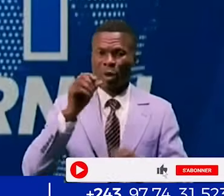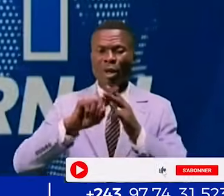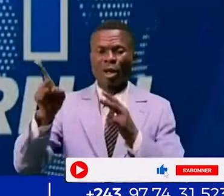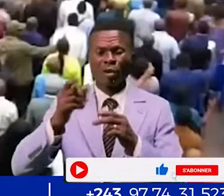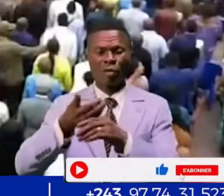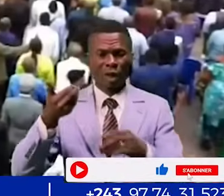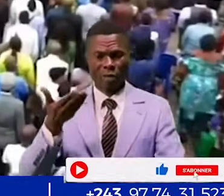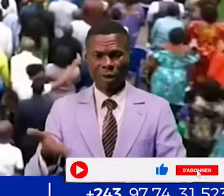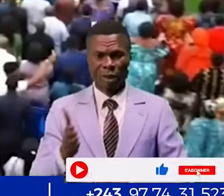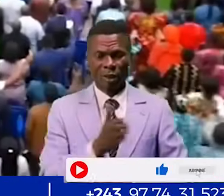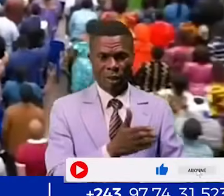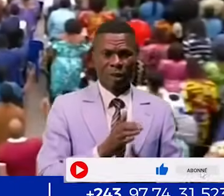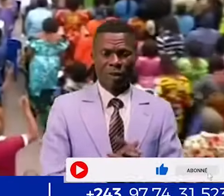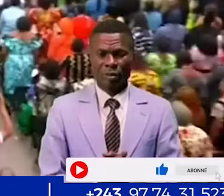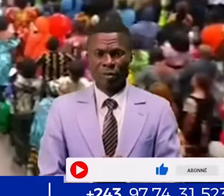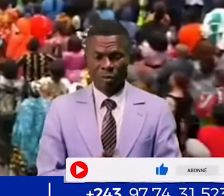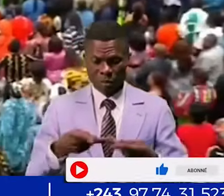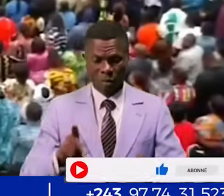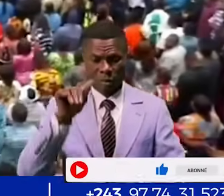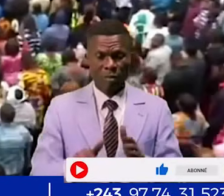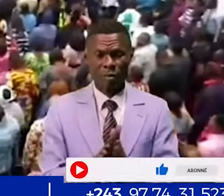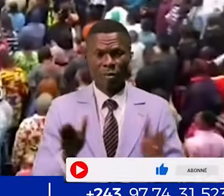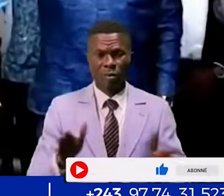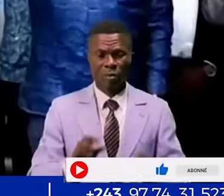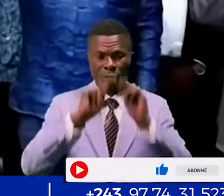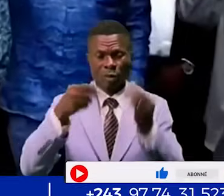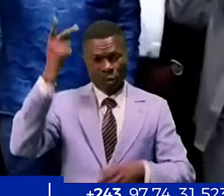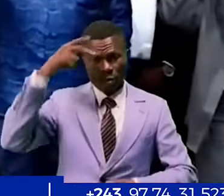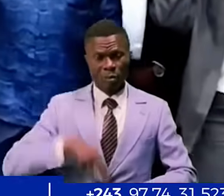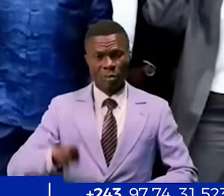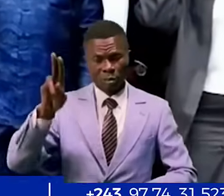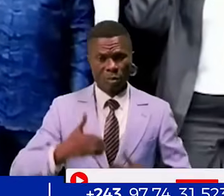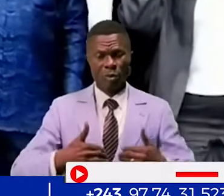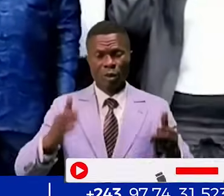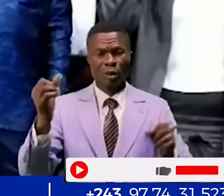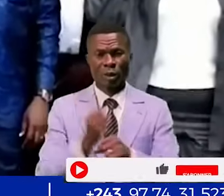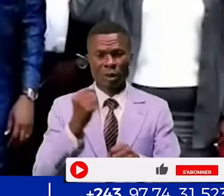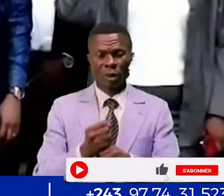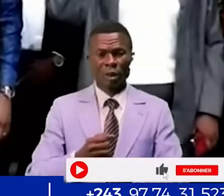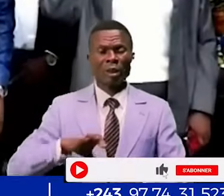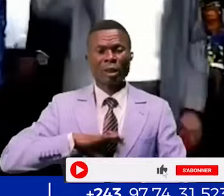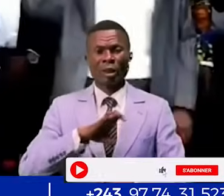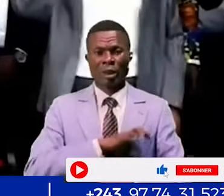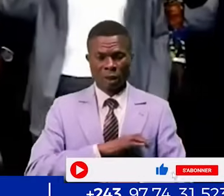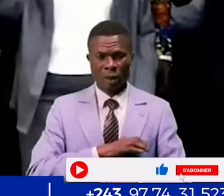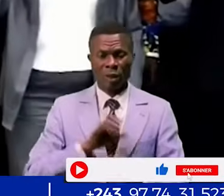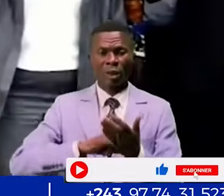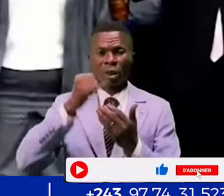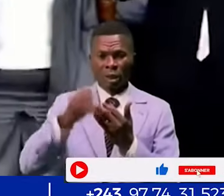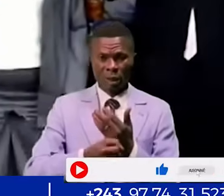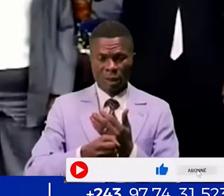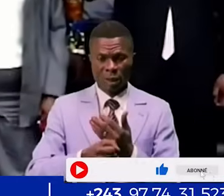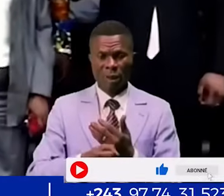avant. Cette tribune a permis au secrétaire général de l'UDPS de clôturer les travaux de la commission de gestion des ambitions et